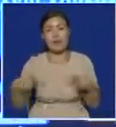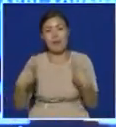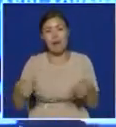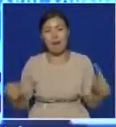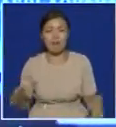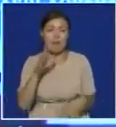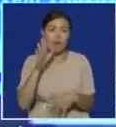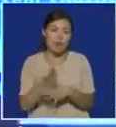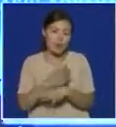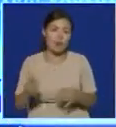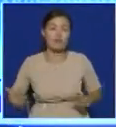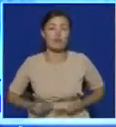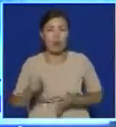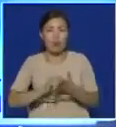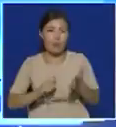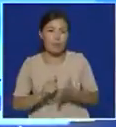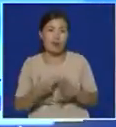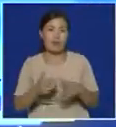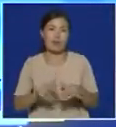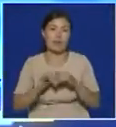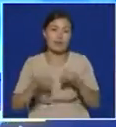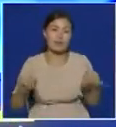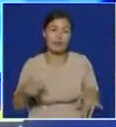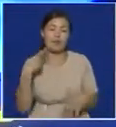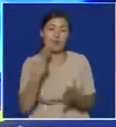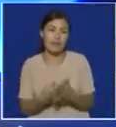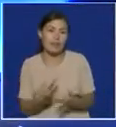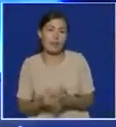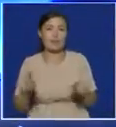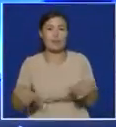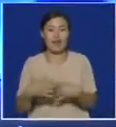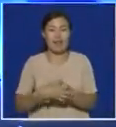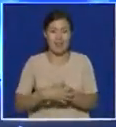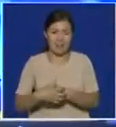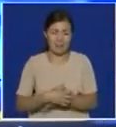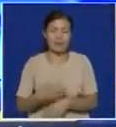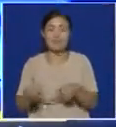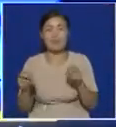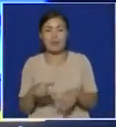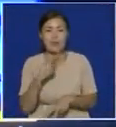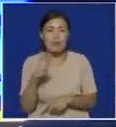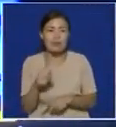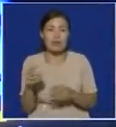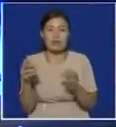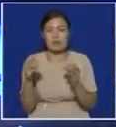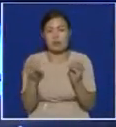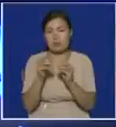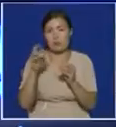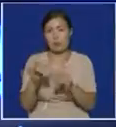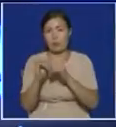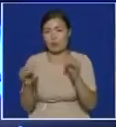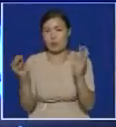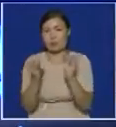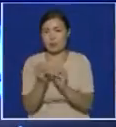причем жители страдают от различных видов возбудителей и аллергии по словам специалистов за десять лет число обращений